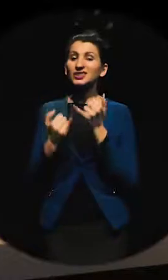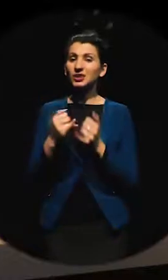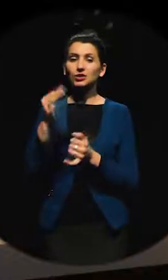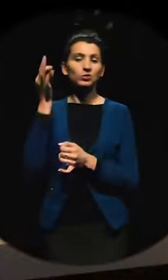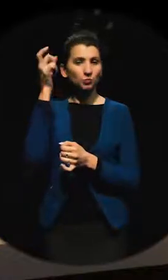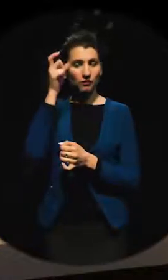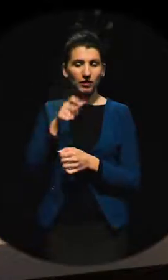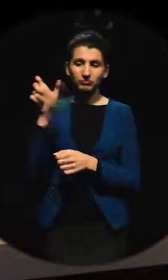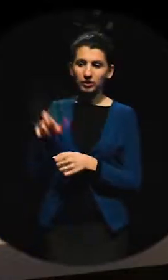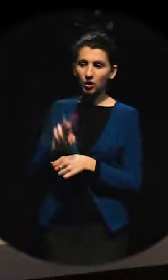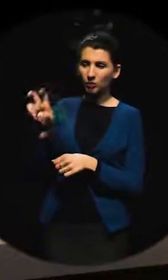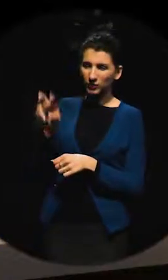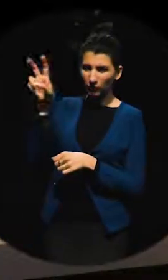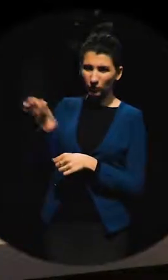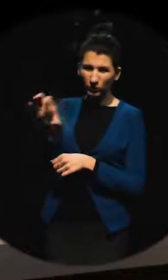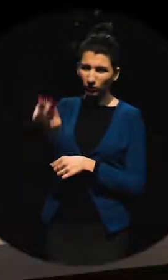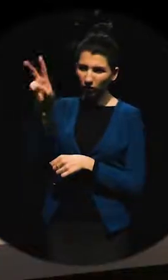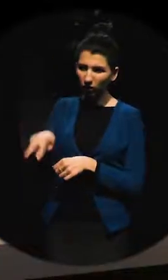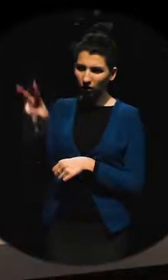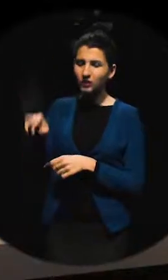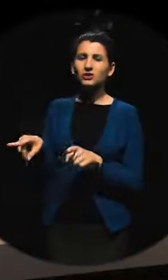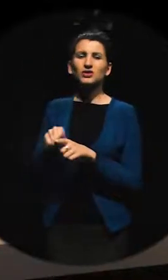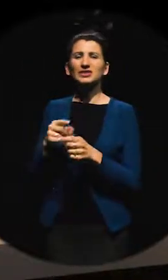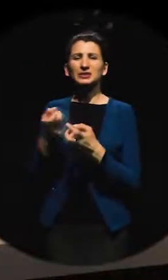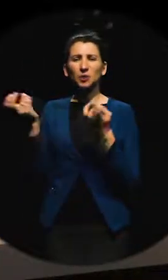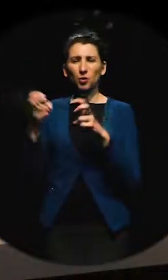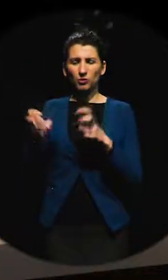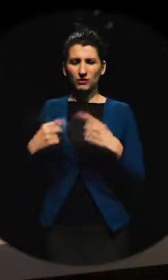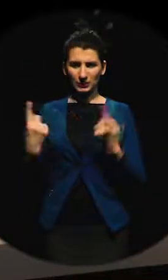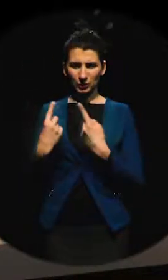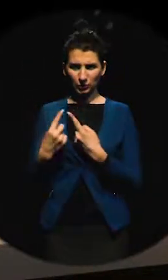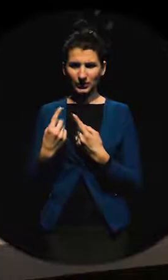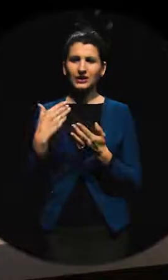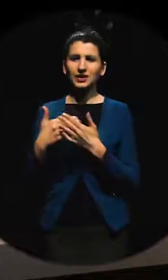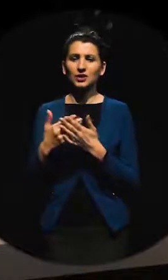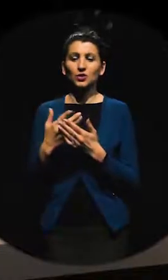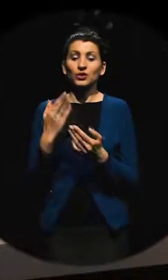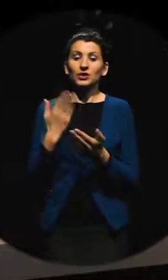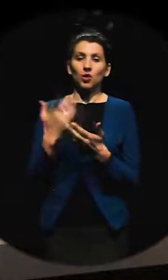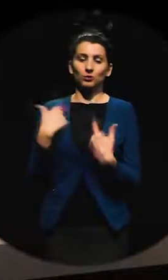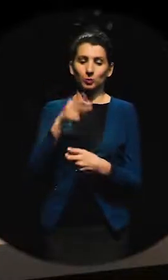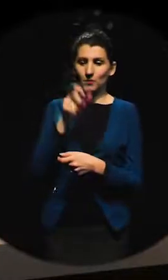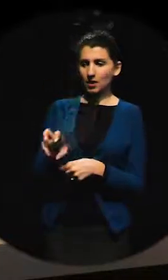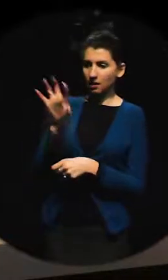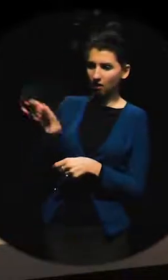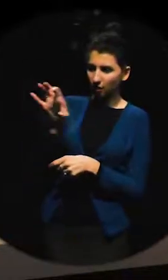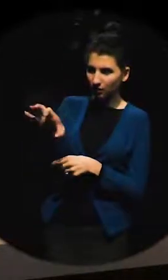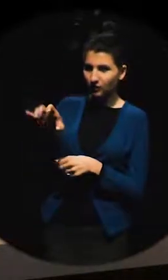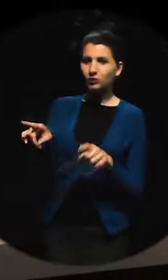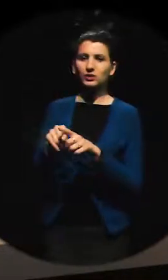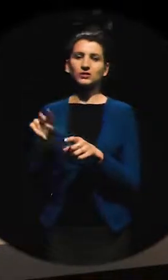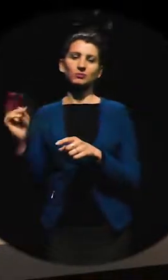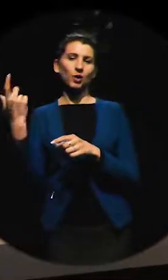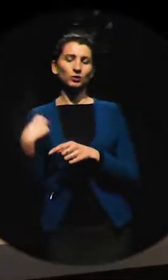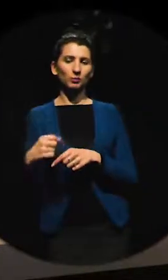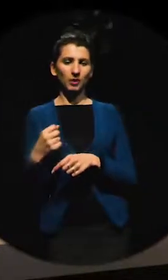bardziej skomplikowaną. To znaczy to jest sytuacja według niej, w której obydwie strony są aktywne. Nie tylko ten, który się gapi, ale też ta druga